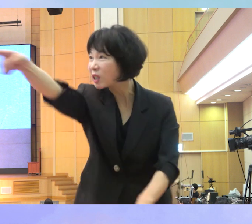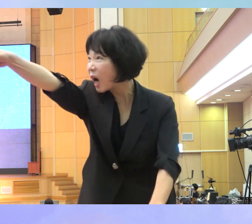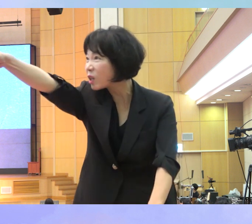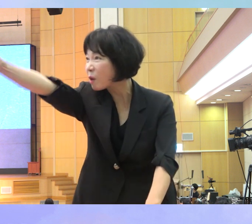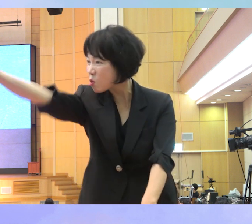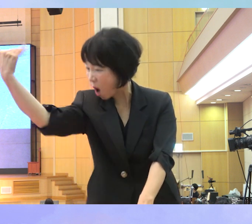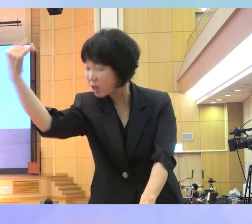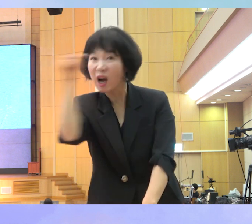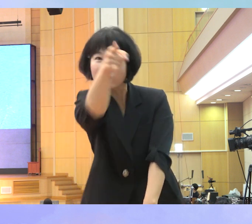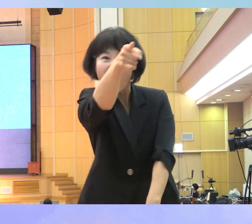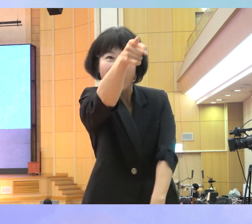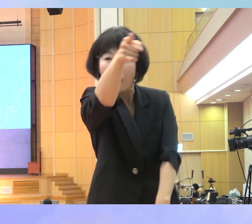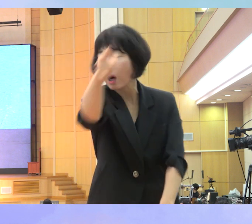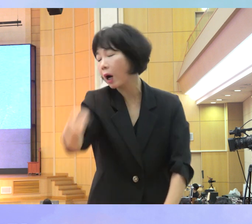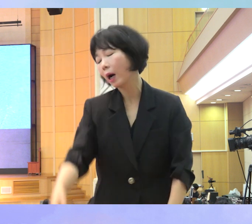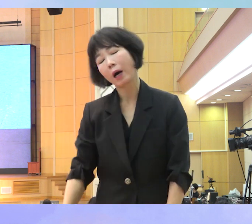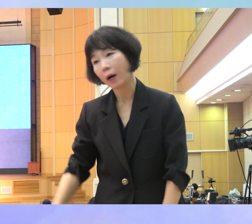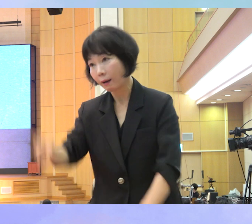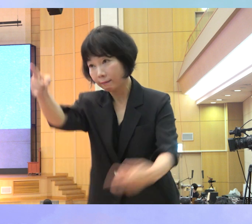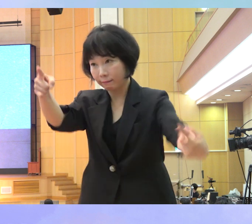밥을 주십시오.